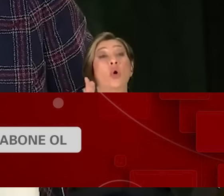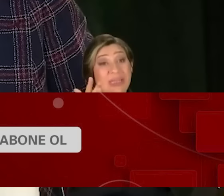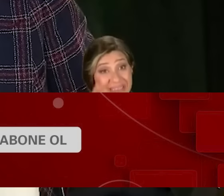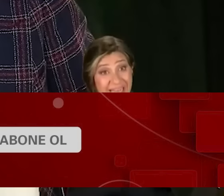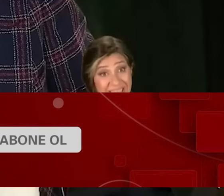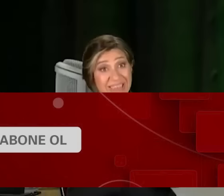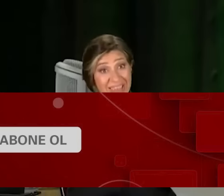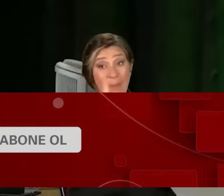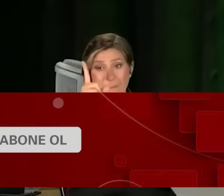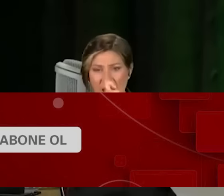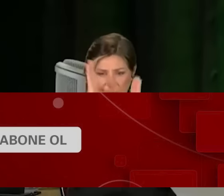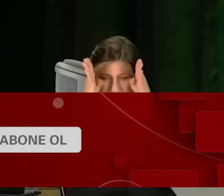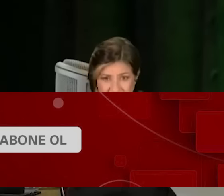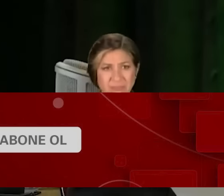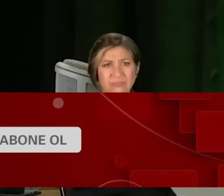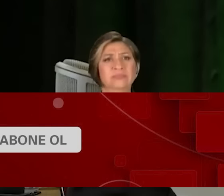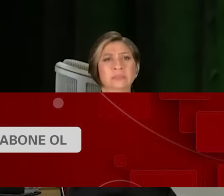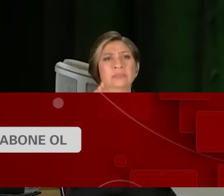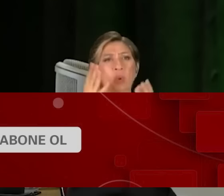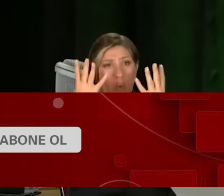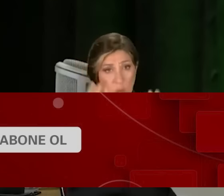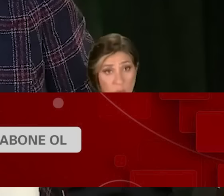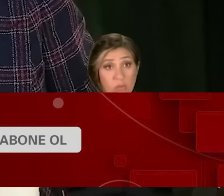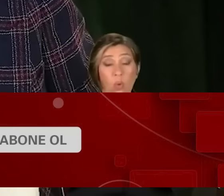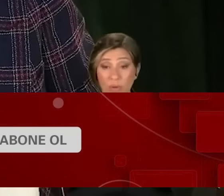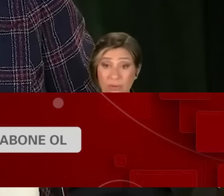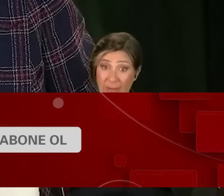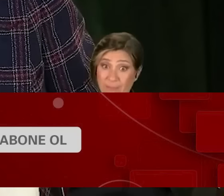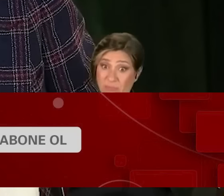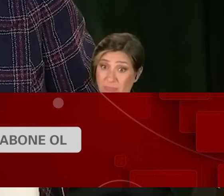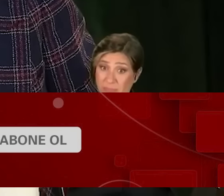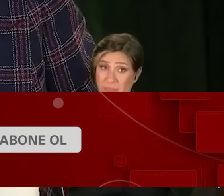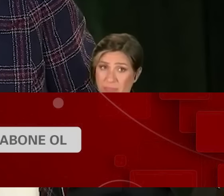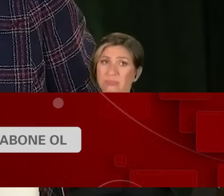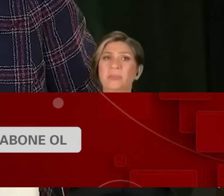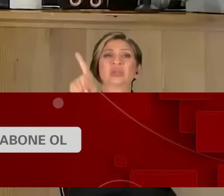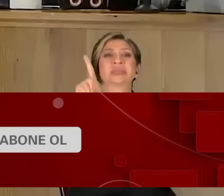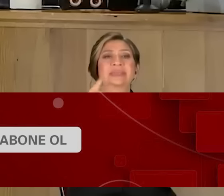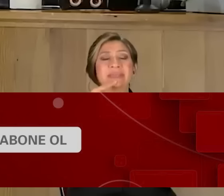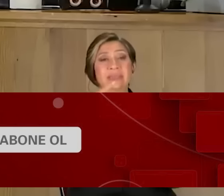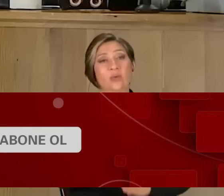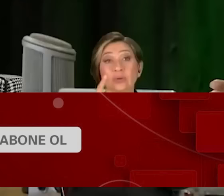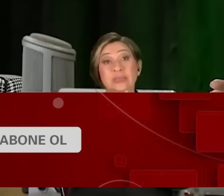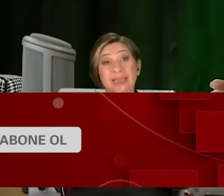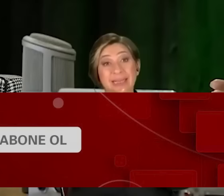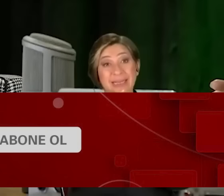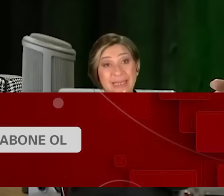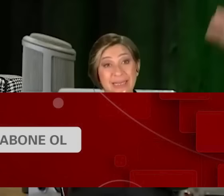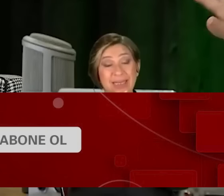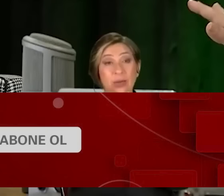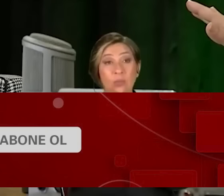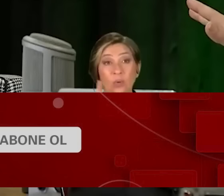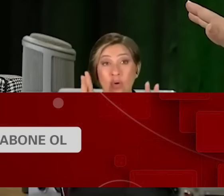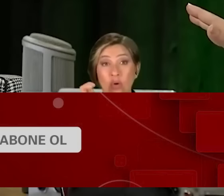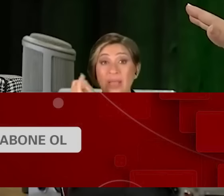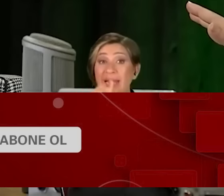Gerçekten bir ay buna full fokus, tamamen odaklanıp kendinizi ona verirseniz yapabilirsinizi göstermeye çalışıyorum aslında. Bu